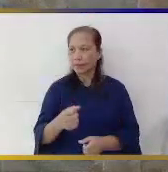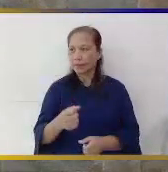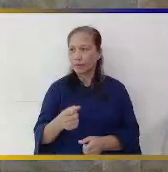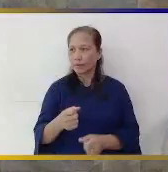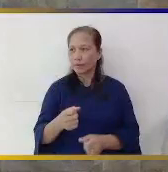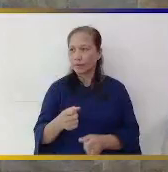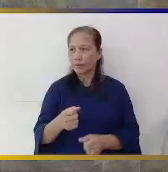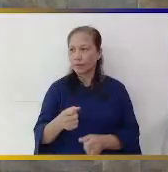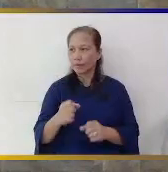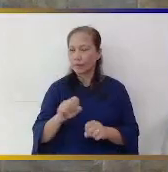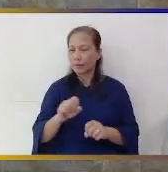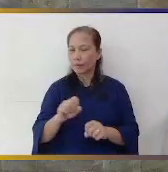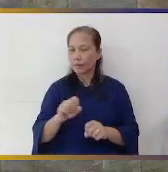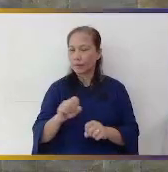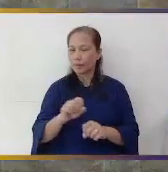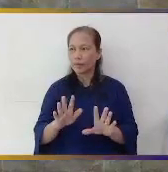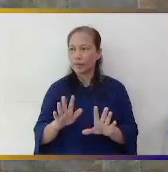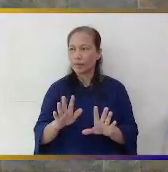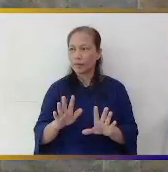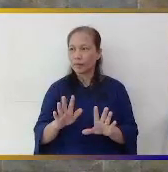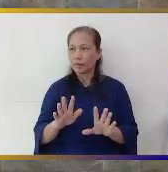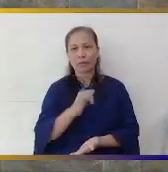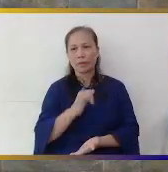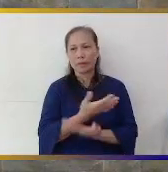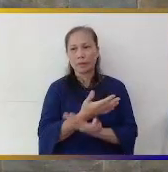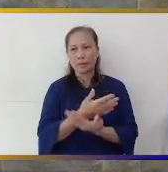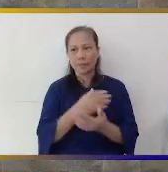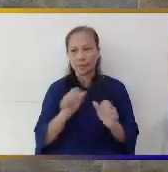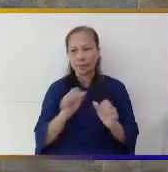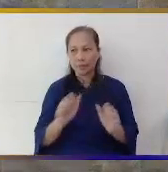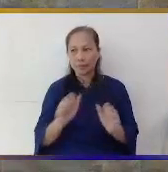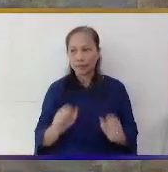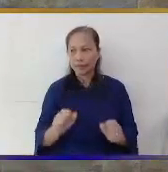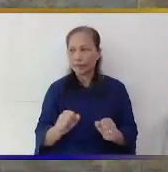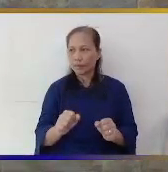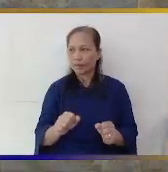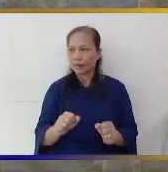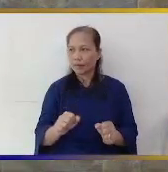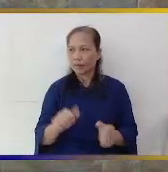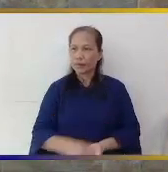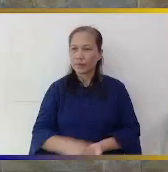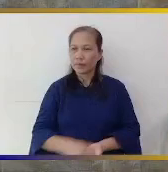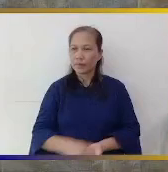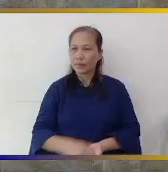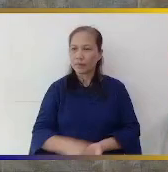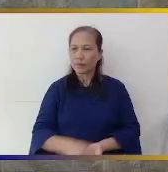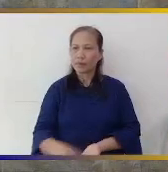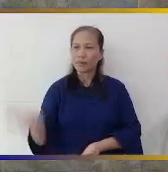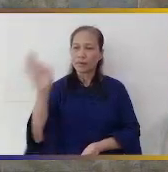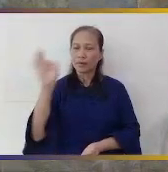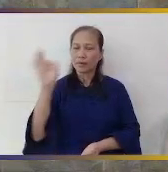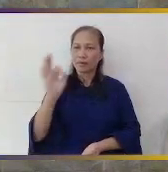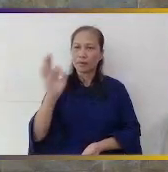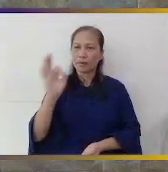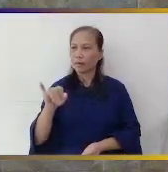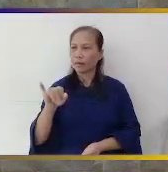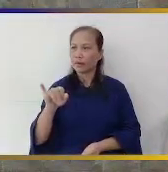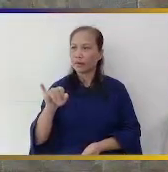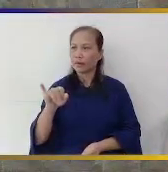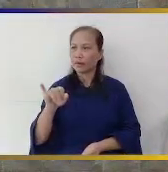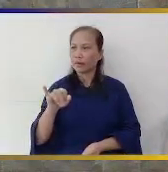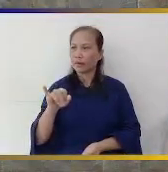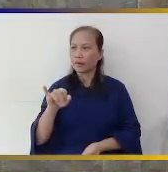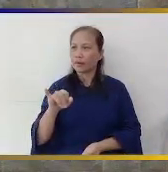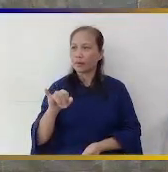tao you see that Yan po ay preaching ni Peter de bru na siyang kinilalang heresy ng